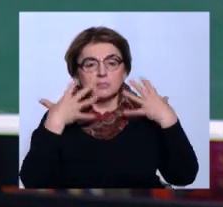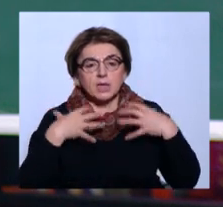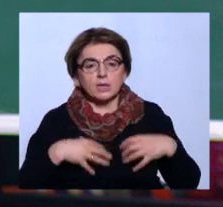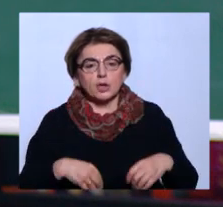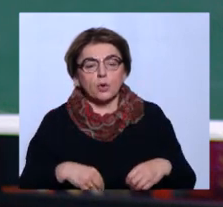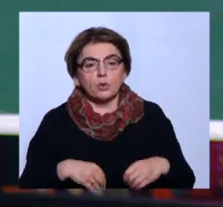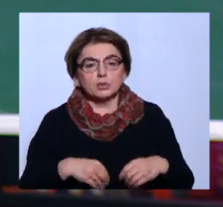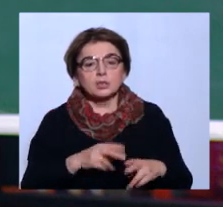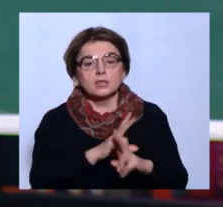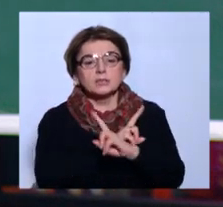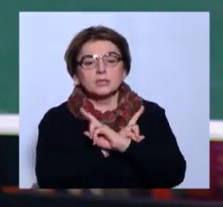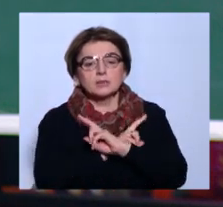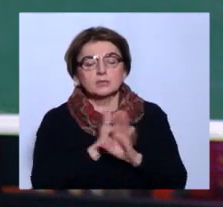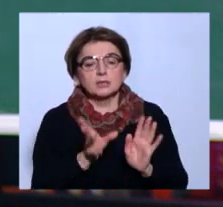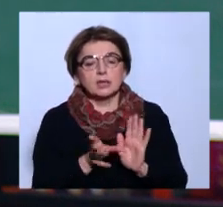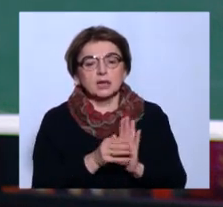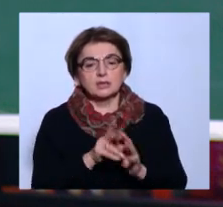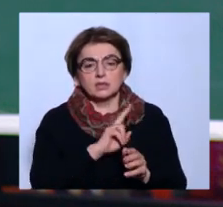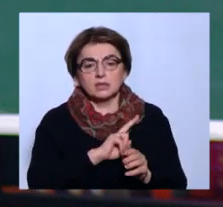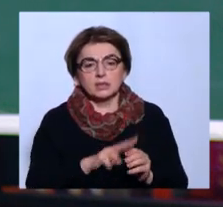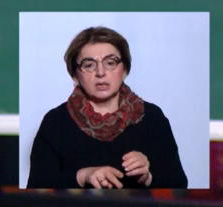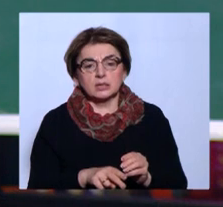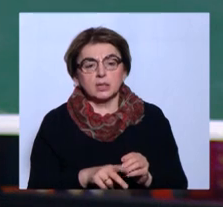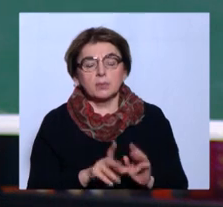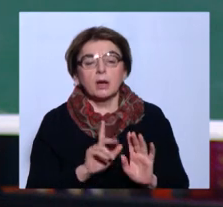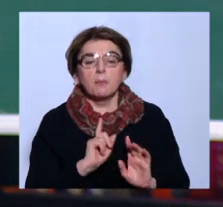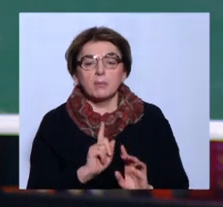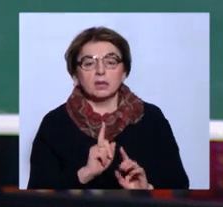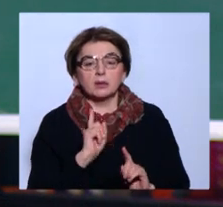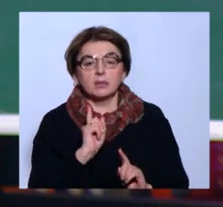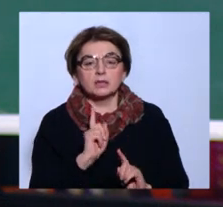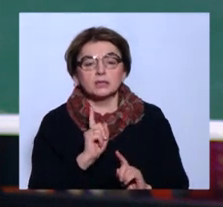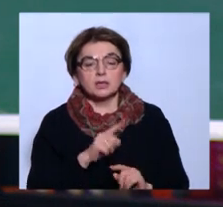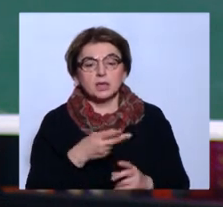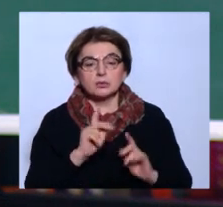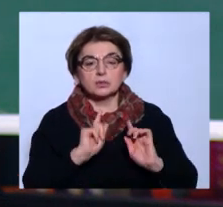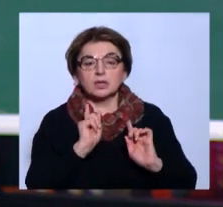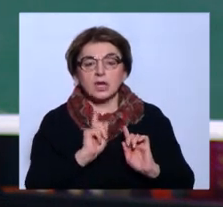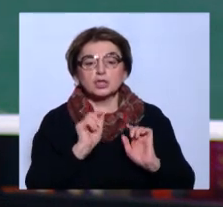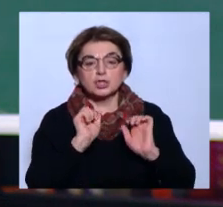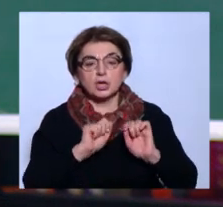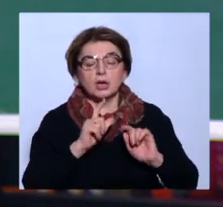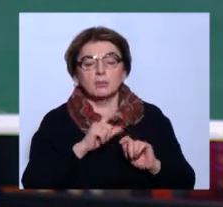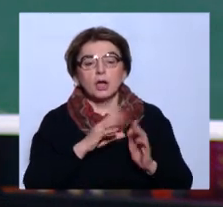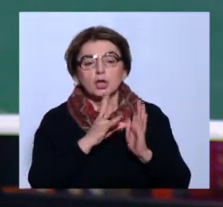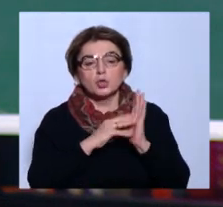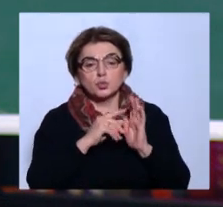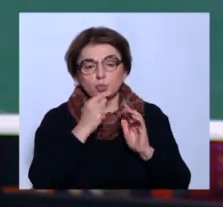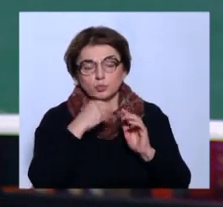ორგანიზმის სიკვდილთან ერთად, ხო? მაგრამ ერთადერთი, რაც შეიძლება გადაეცეს, დაუშვათ